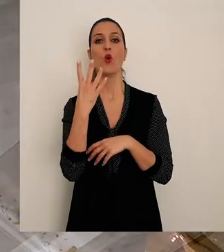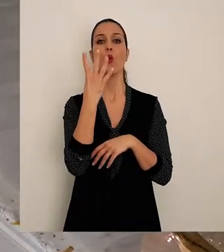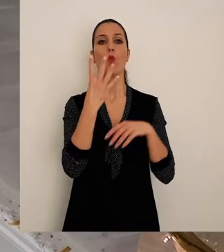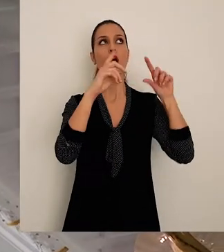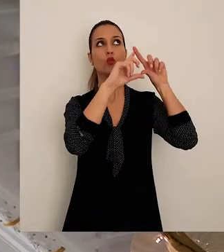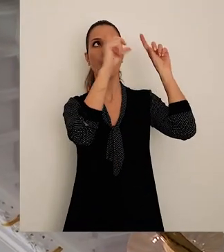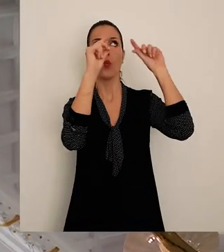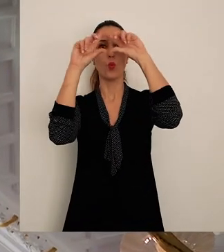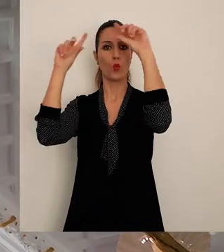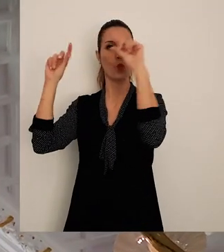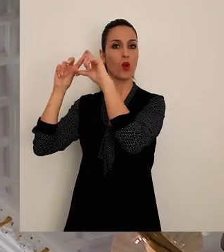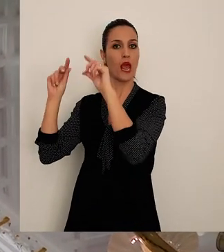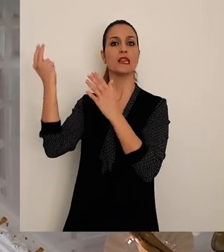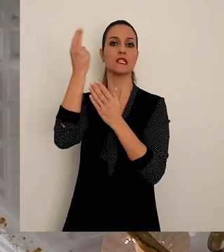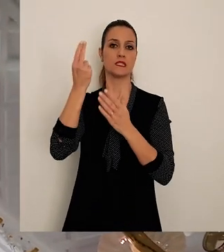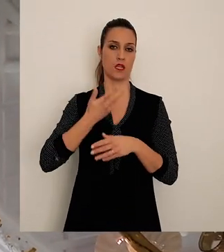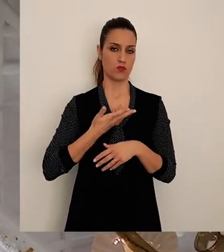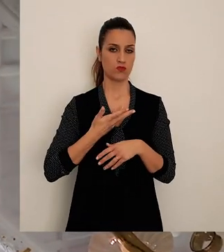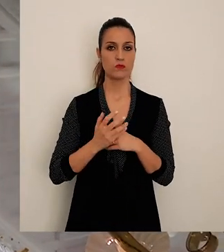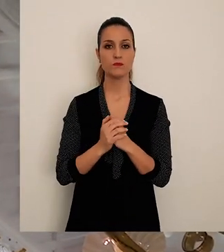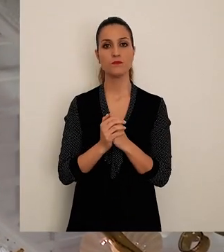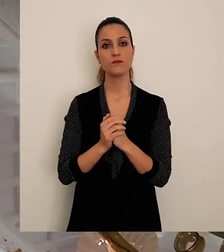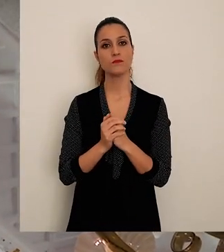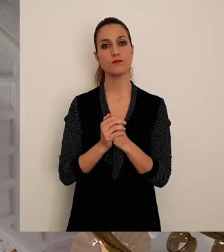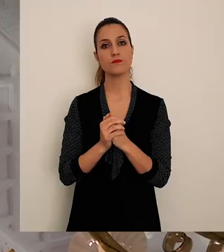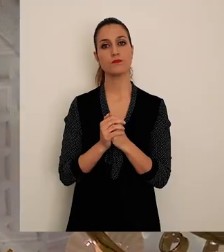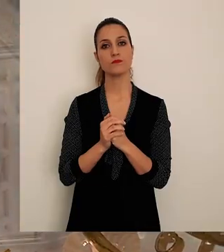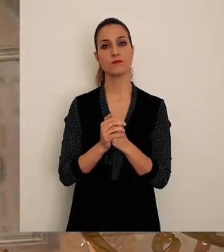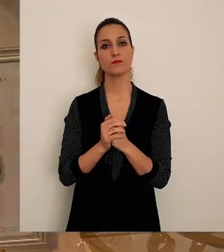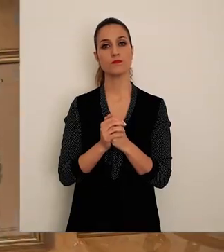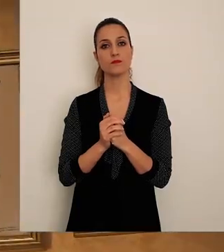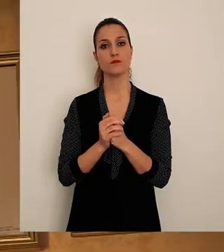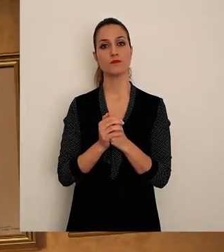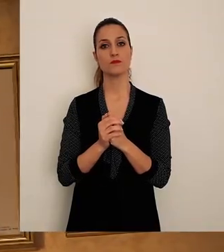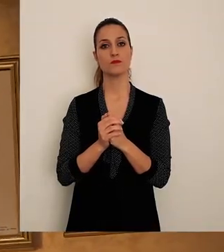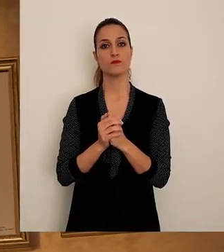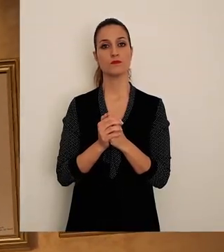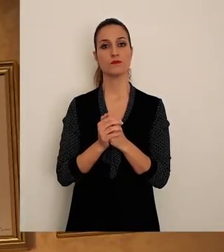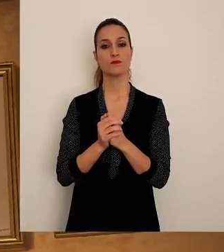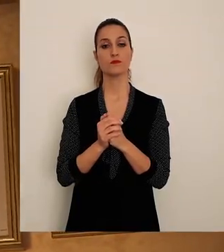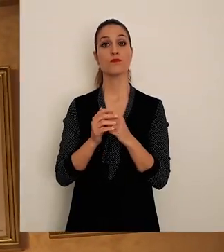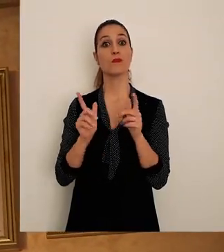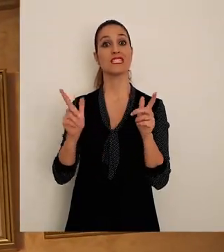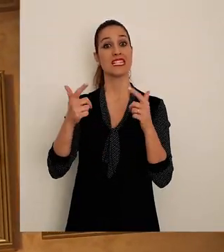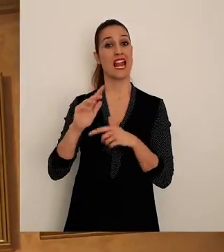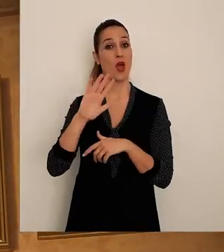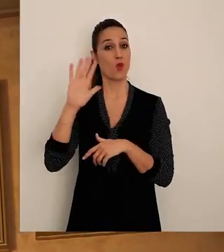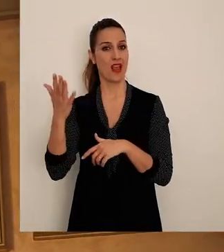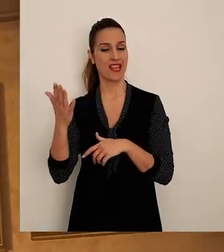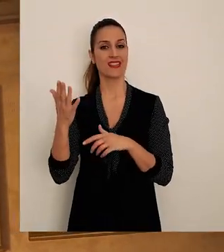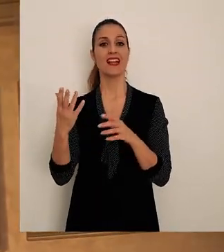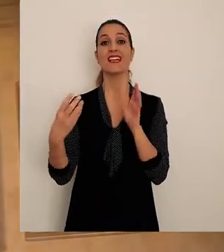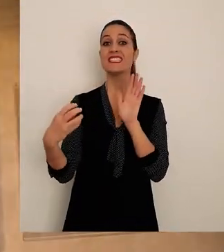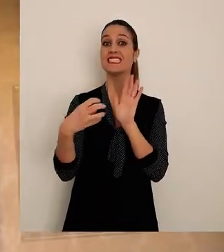4 grandi lunette. La cosiddetta Sala degli